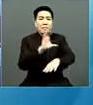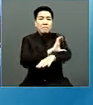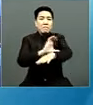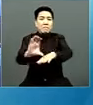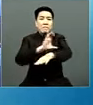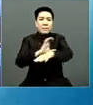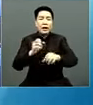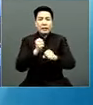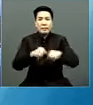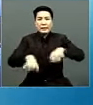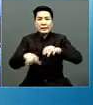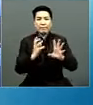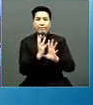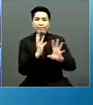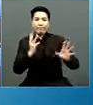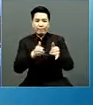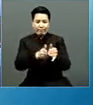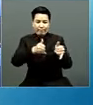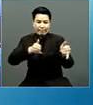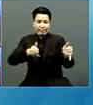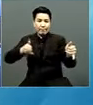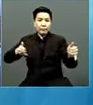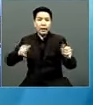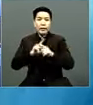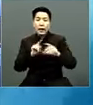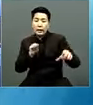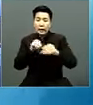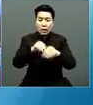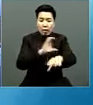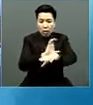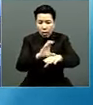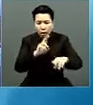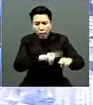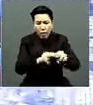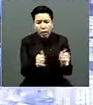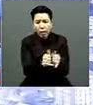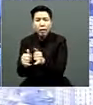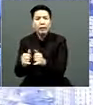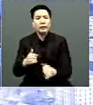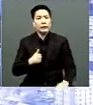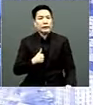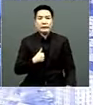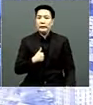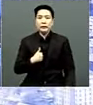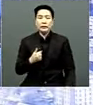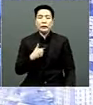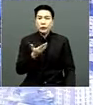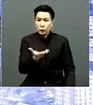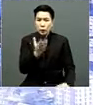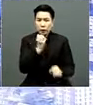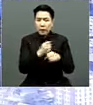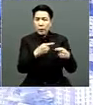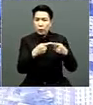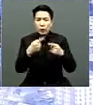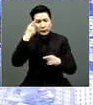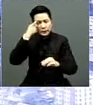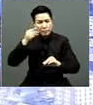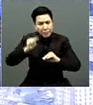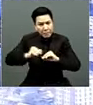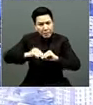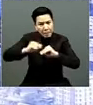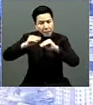การจัดระยะห่างขึ้นแต่พอเข้าไปในรถกับไม่ได้จัดอย่างนี้ฮะซึ่งแน่นอนครับตรงนี้ก็คงจะต้องขอความร่วมมือต่อให้เขาคิดเข้าไปอีกหลายๆ